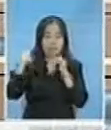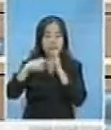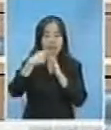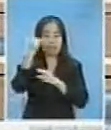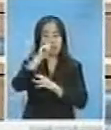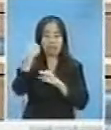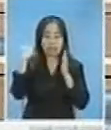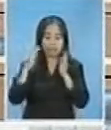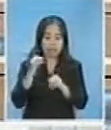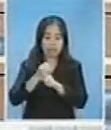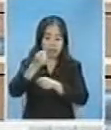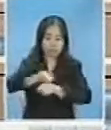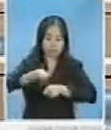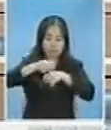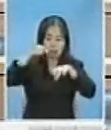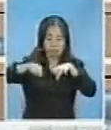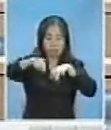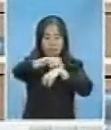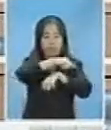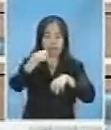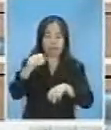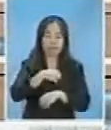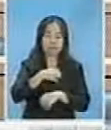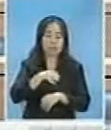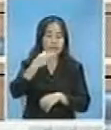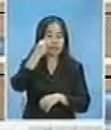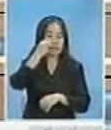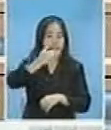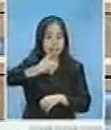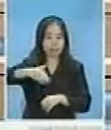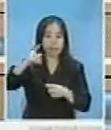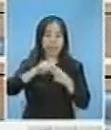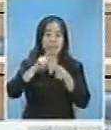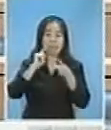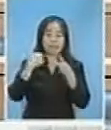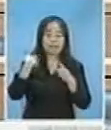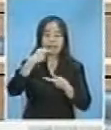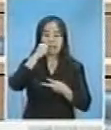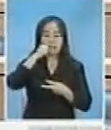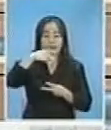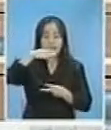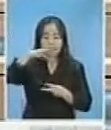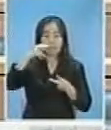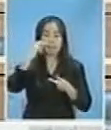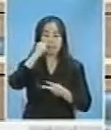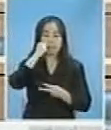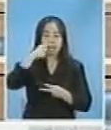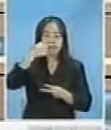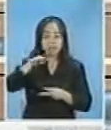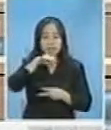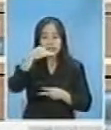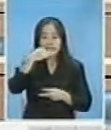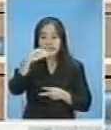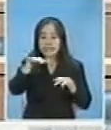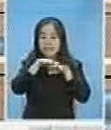มีเกษตรกรอยู่สองส่วนด้วยกันเกษตรกรต้องการน้ำจืดกับเกษตรกรที่ต้องการน้ำเค็มน้ำจืดทำนาครับปลูก